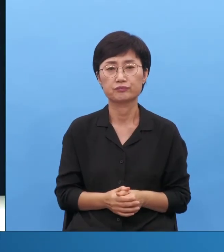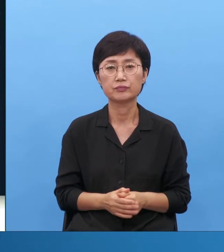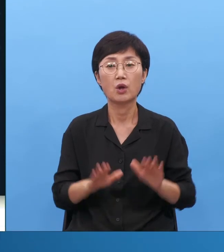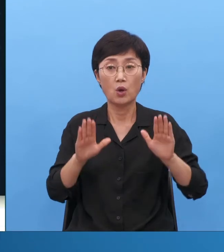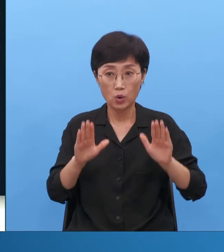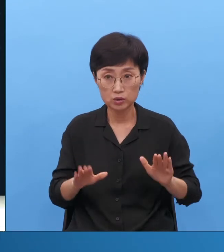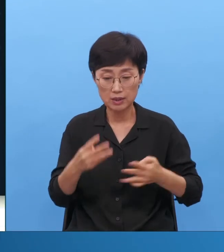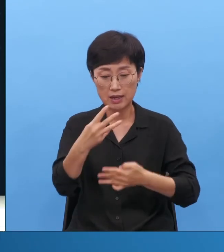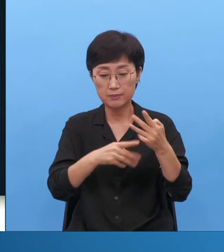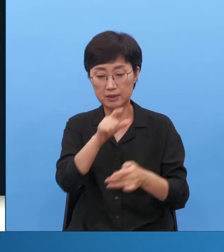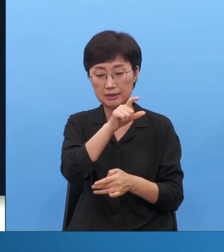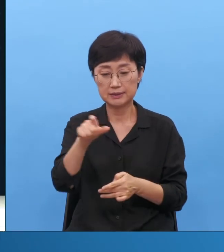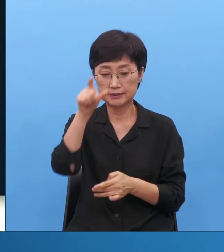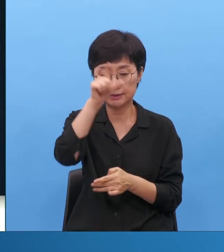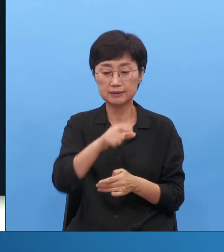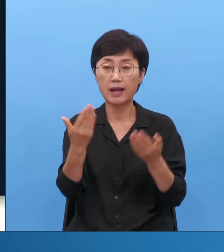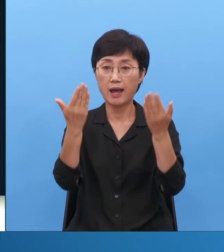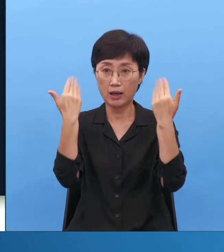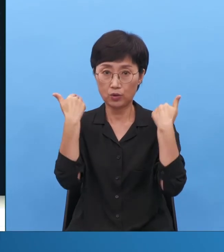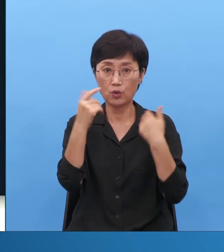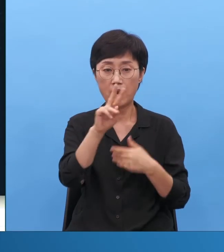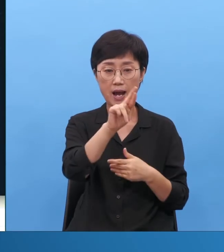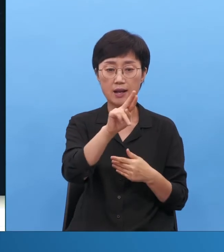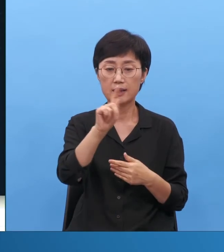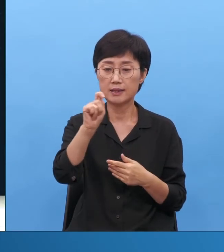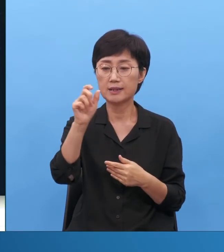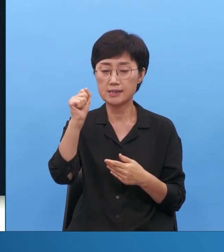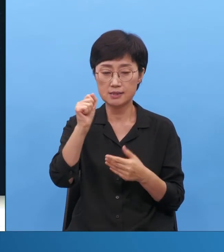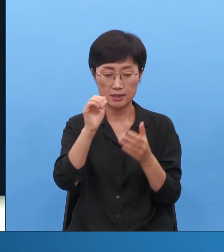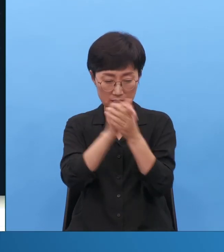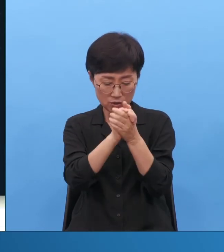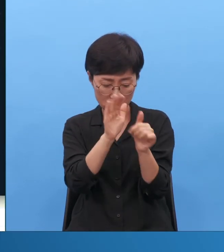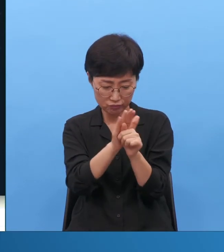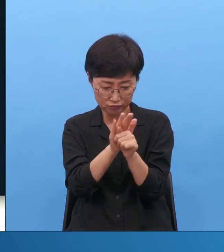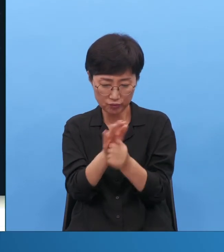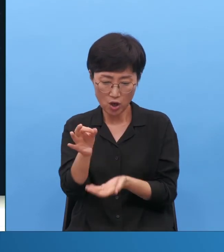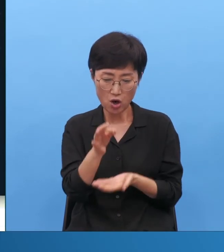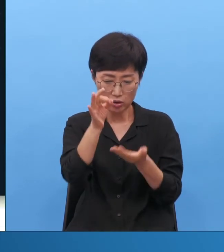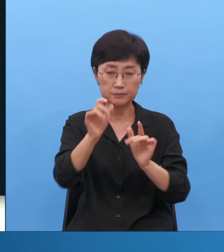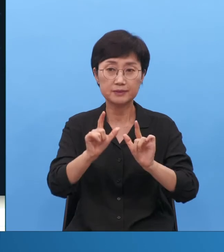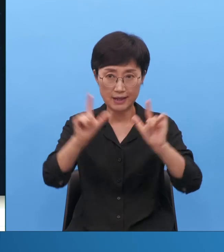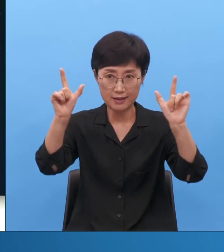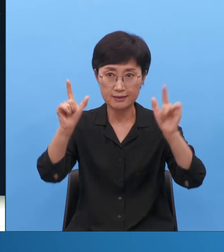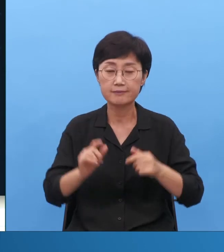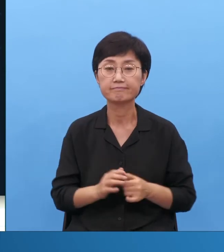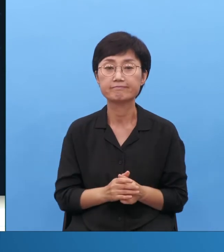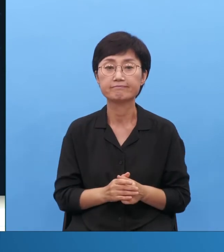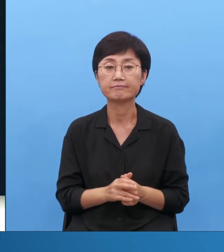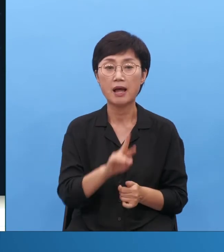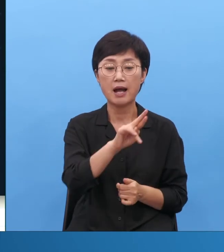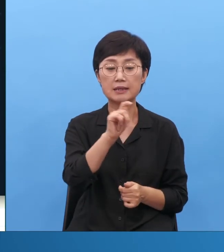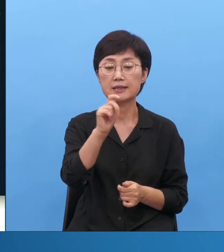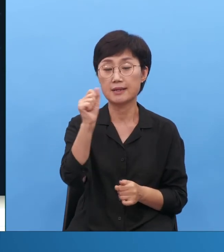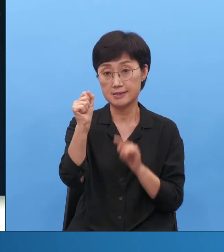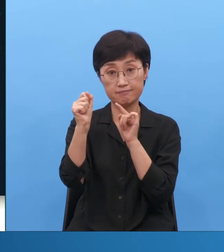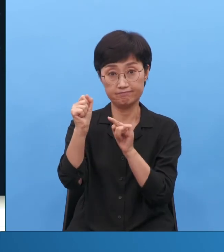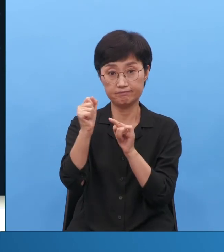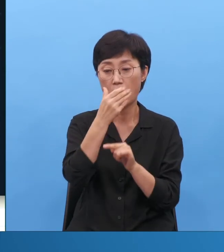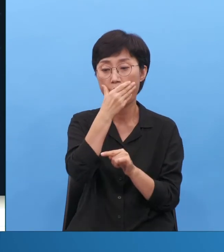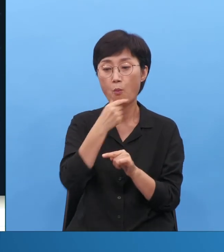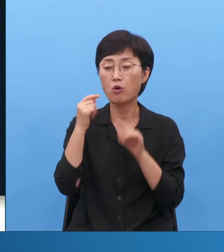오늘은 렘넌트 신학연구원 RTS를 위해 기도하고 헌금하는 RTS 주일입니다. RTS를 통해 복음